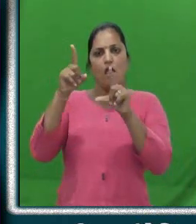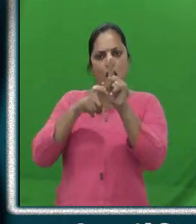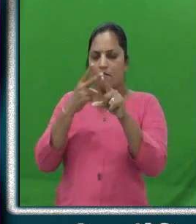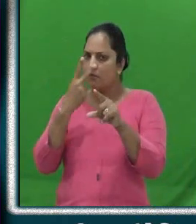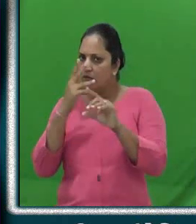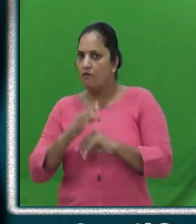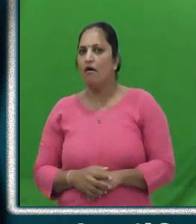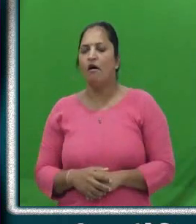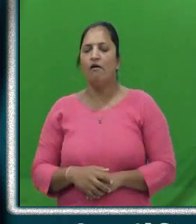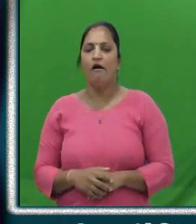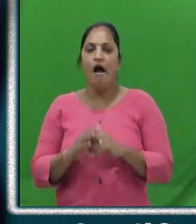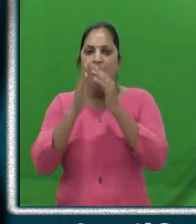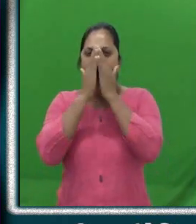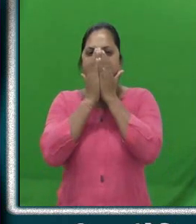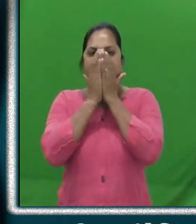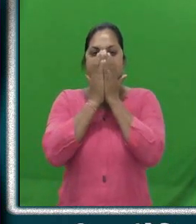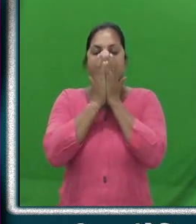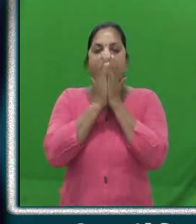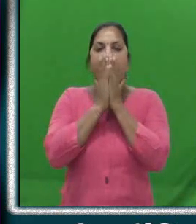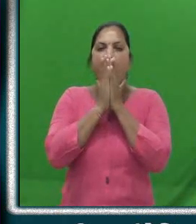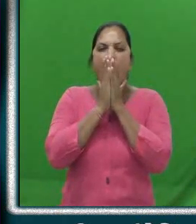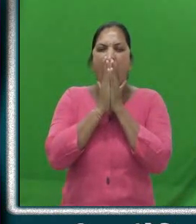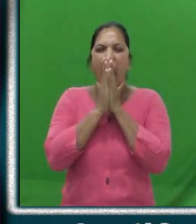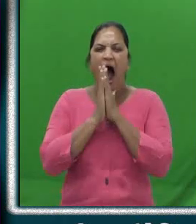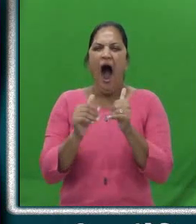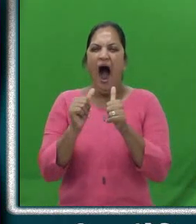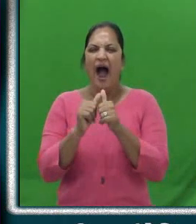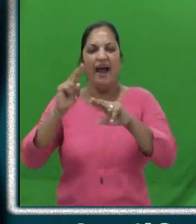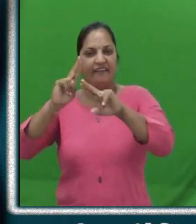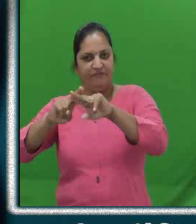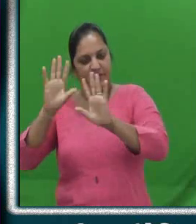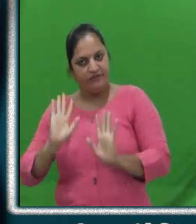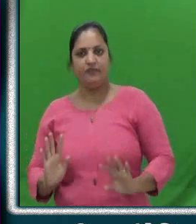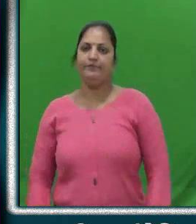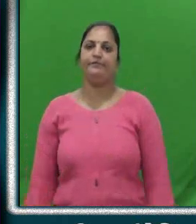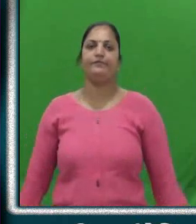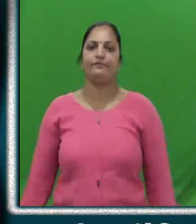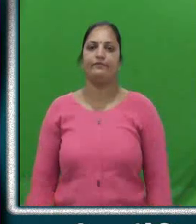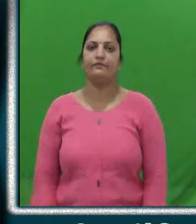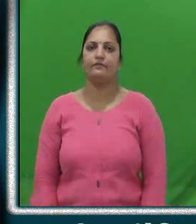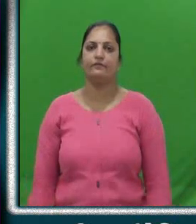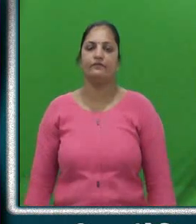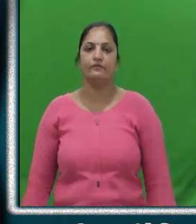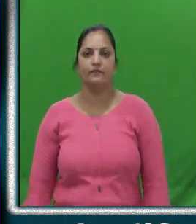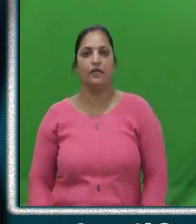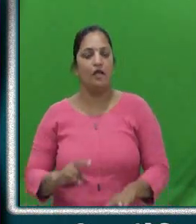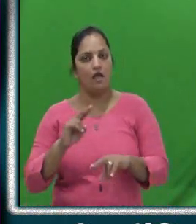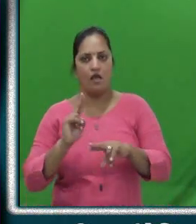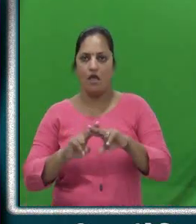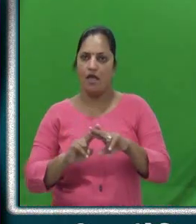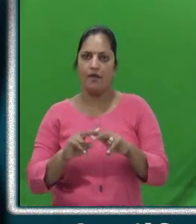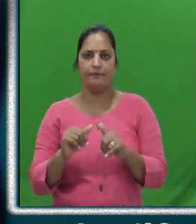અંદર આ શબ્દમાંથી એક પણ શબ્દ જો આવે તો એને કહેવાય એડવર્બ્સ ઓફ ફ્રીક્વન્સી. આ